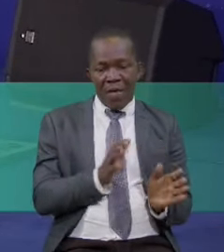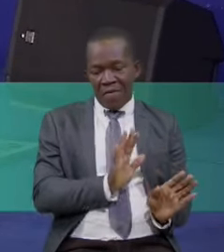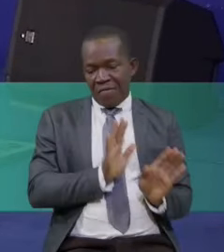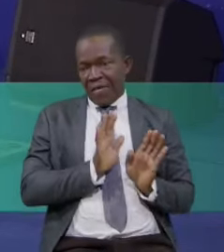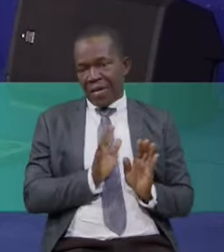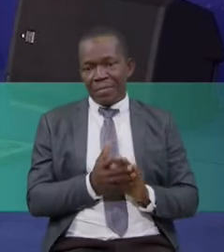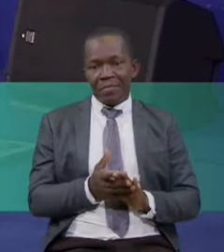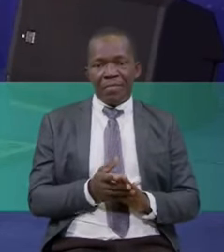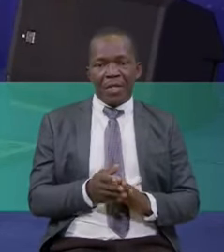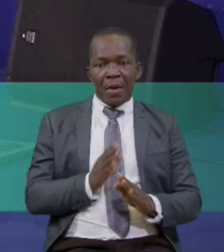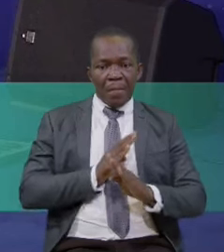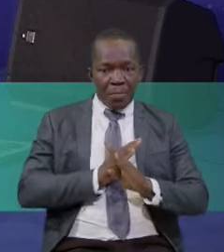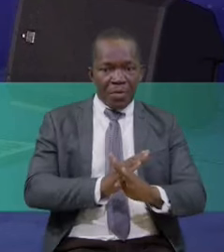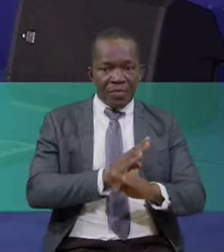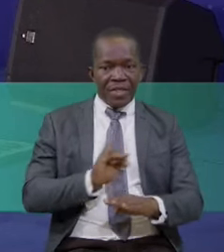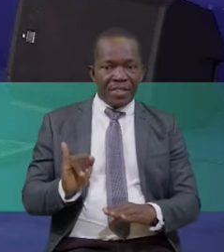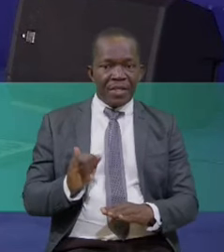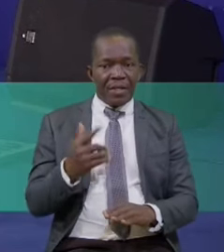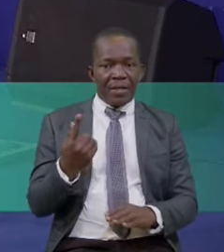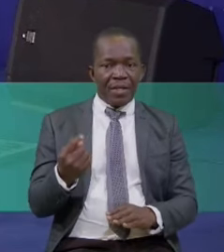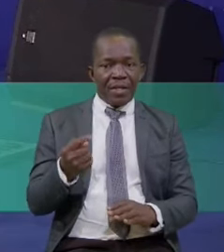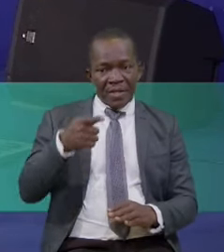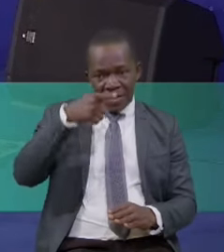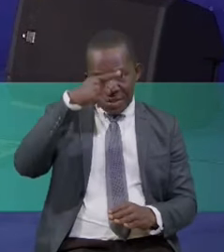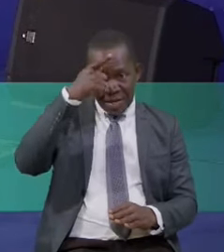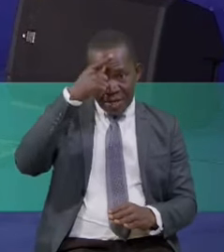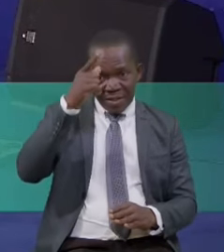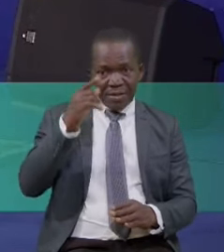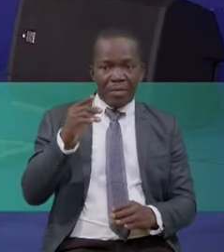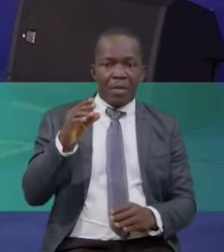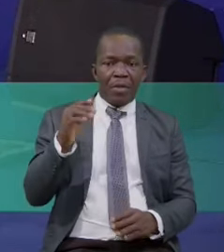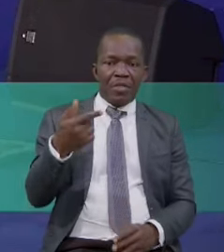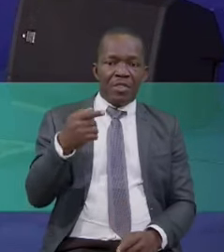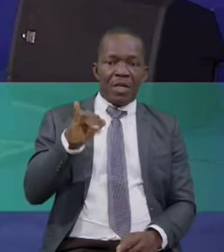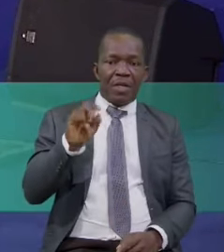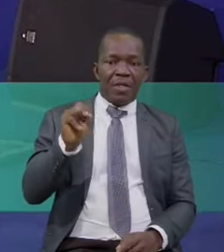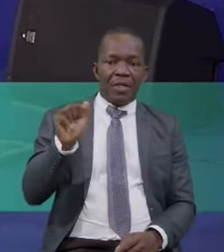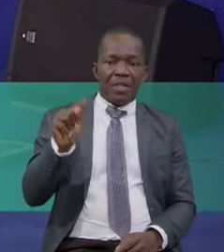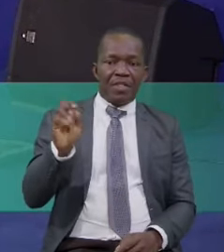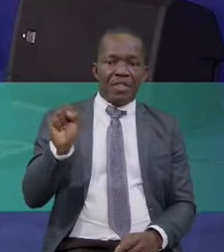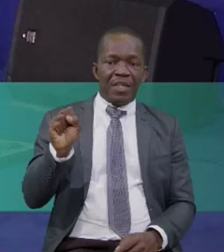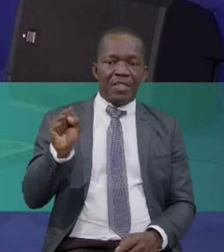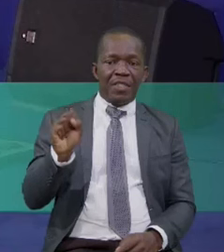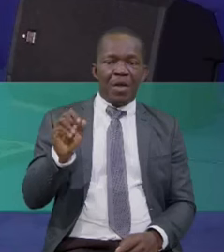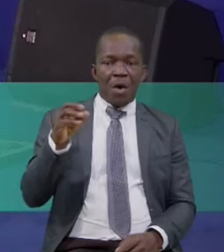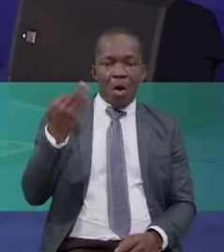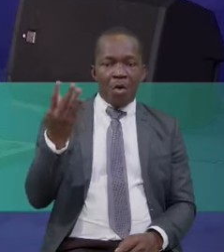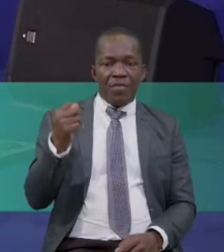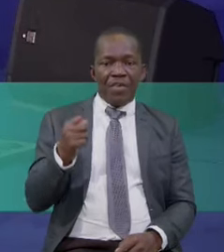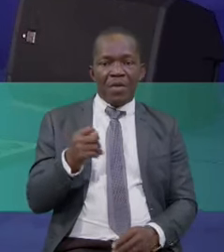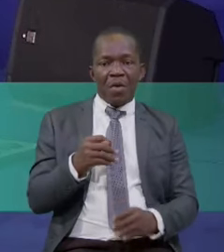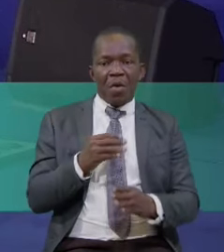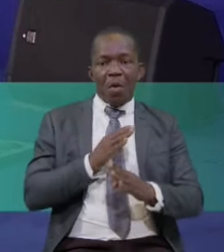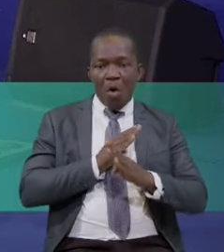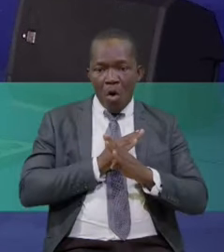peur arrêtez oui il y a des géants dans le pays et il y a toujours des géants dans le pays et les